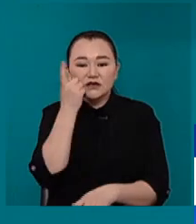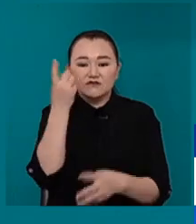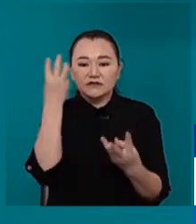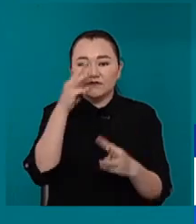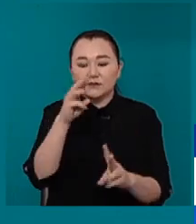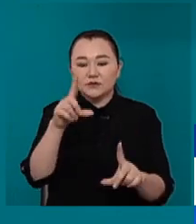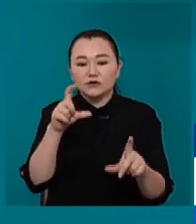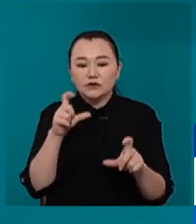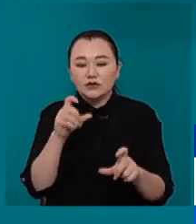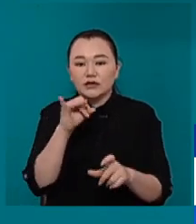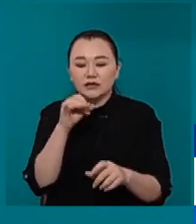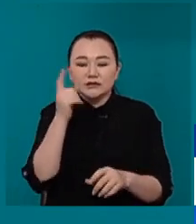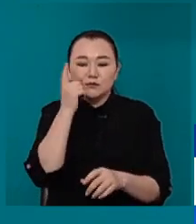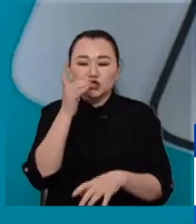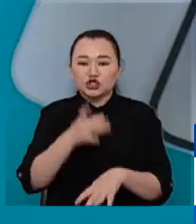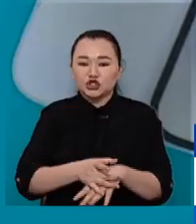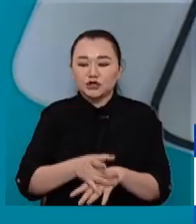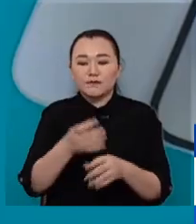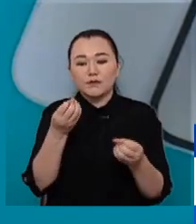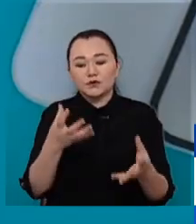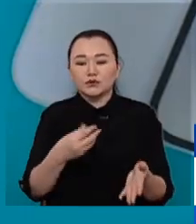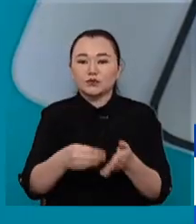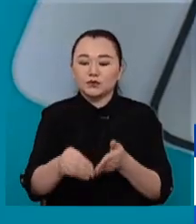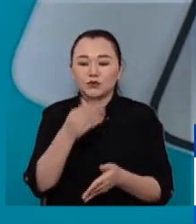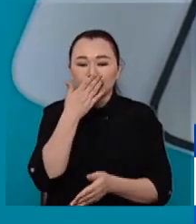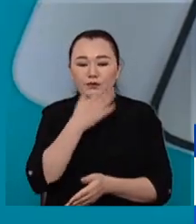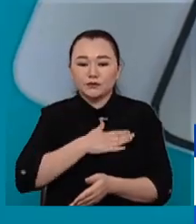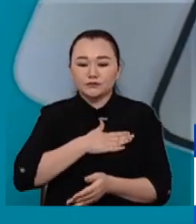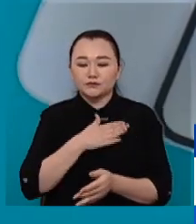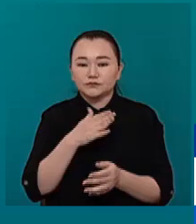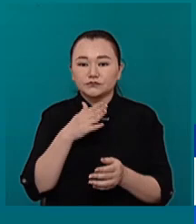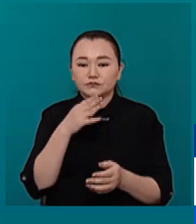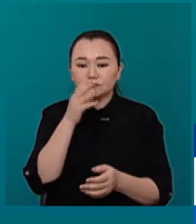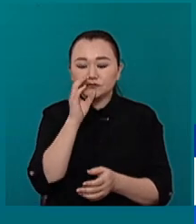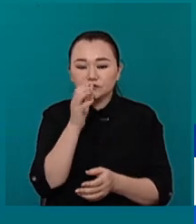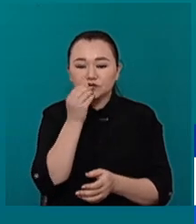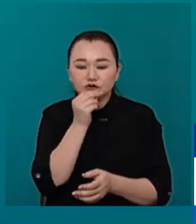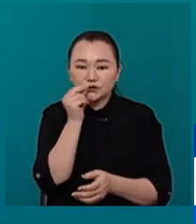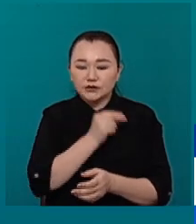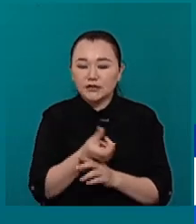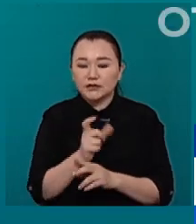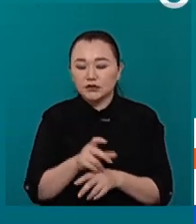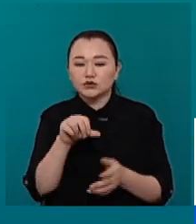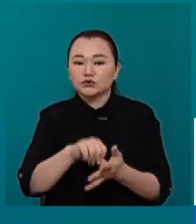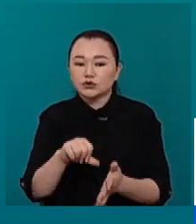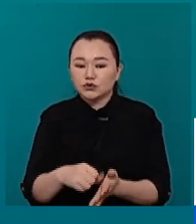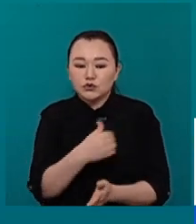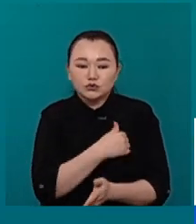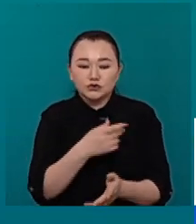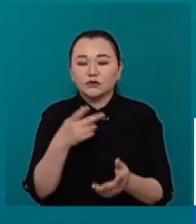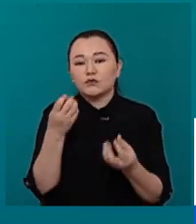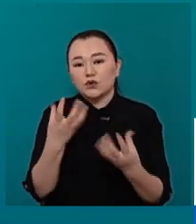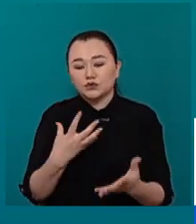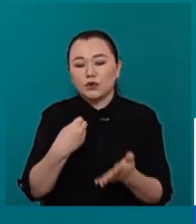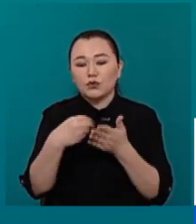современные фотоаппараты и смарт-часы, просто купив любимую продукцию. Чтобы стать участником акции, нужно лишь